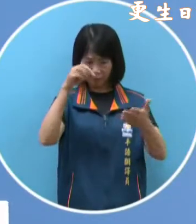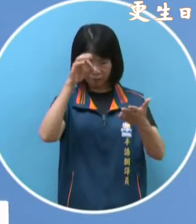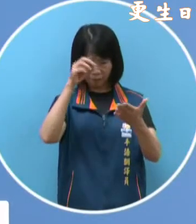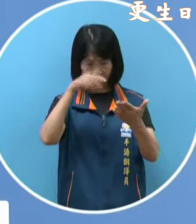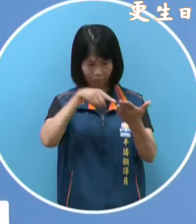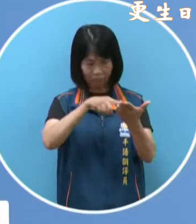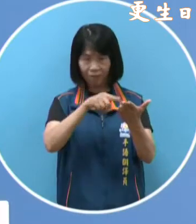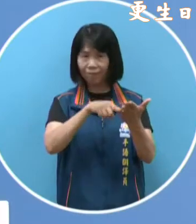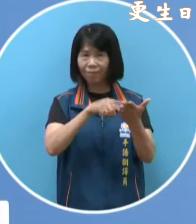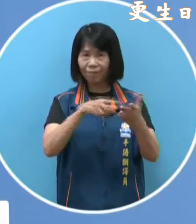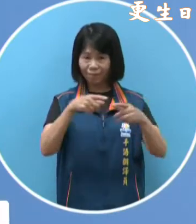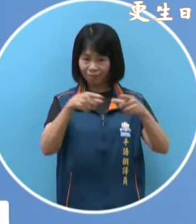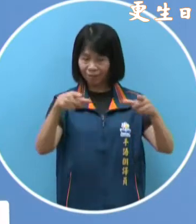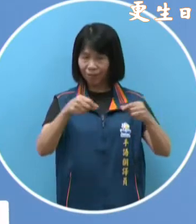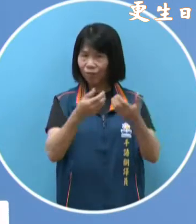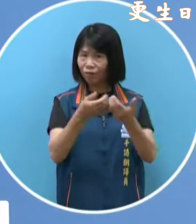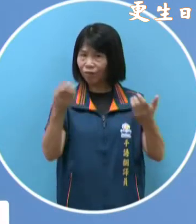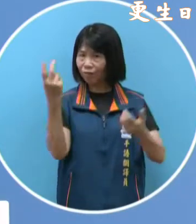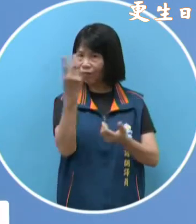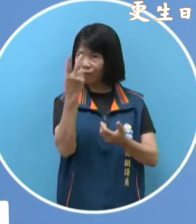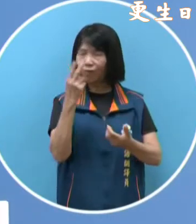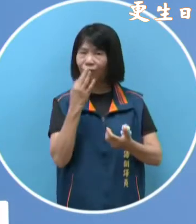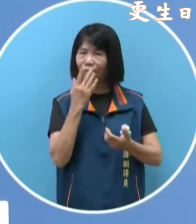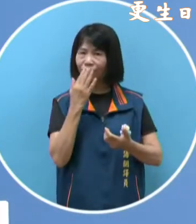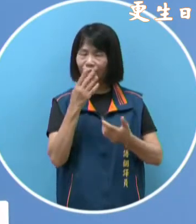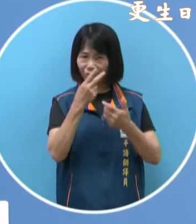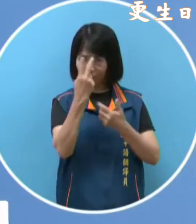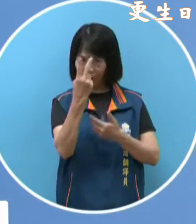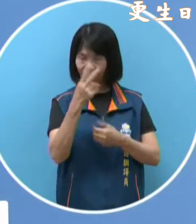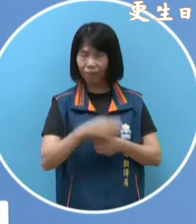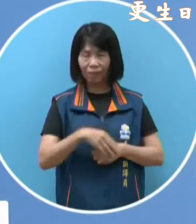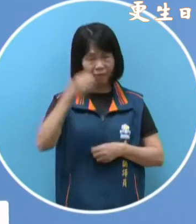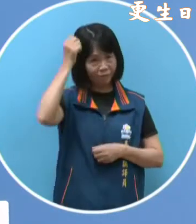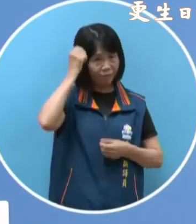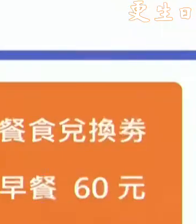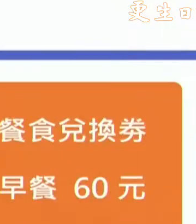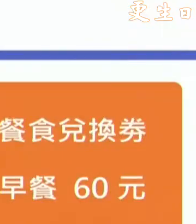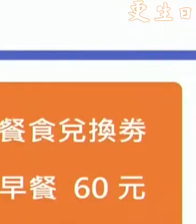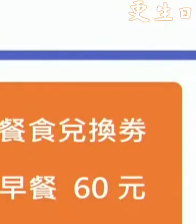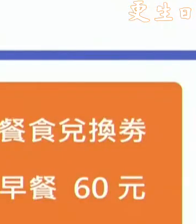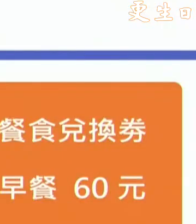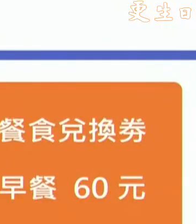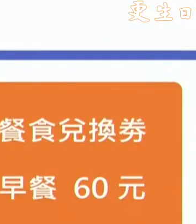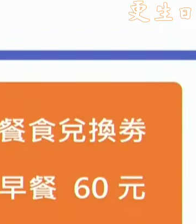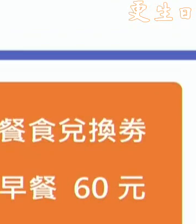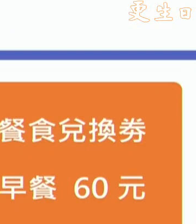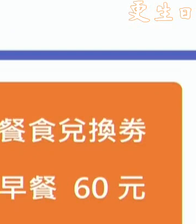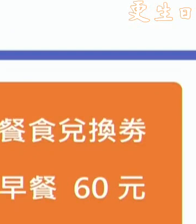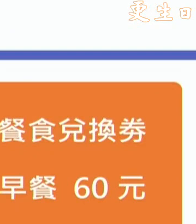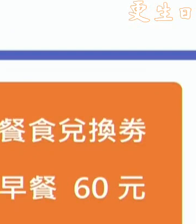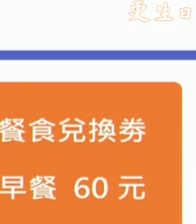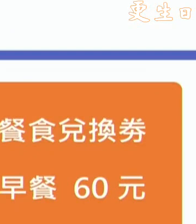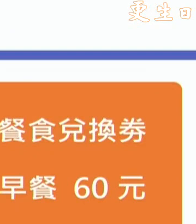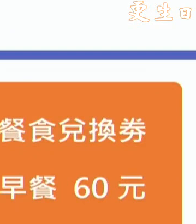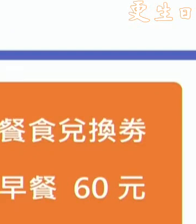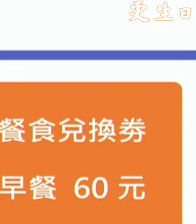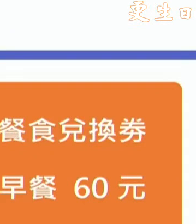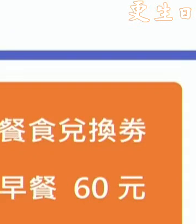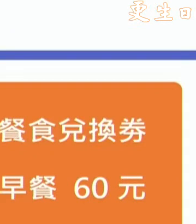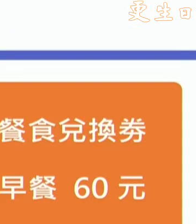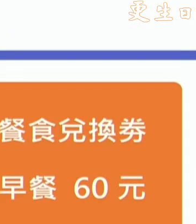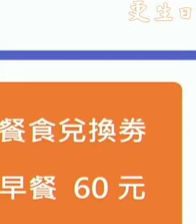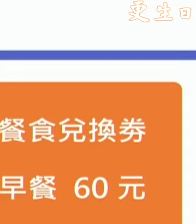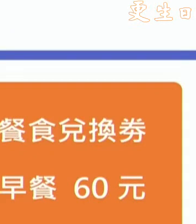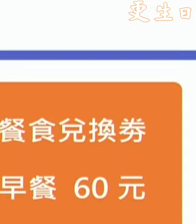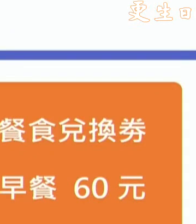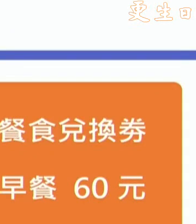哈，这个餐券有分2种颜色，那早餐呢？哦，早餐是黄色的，哦，那